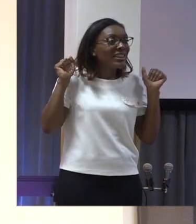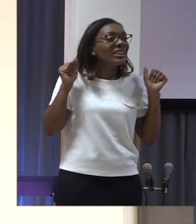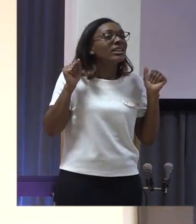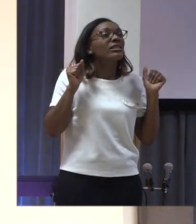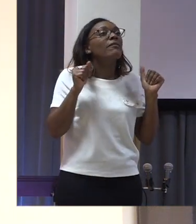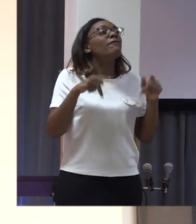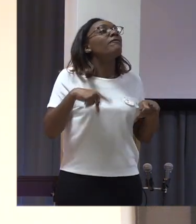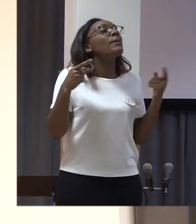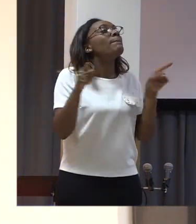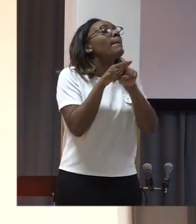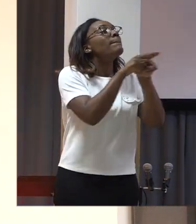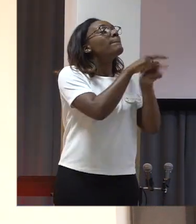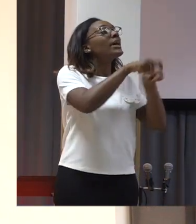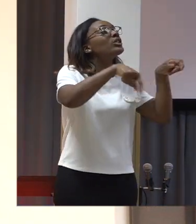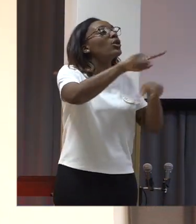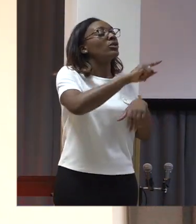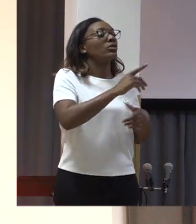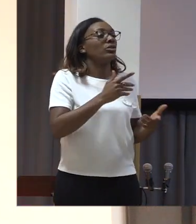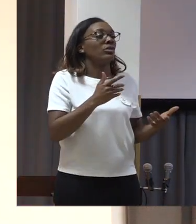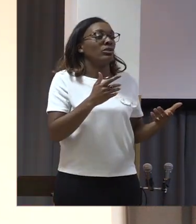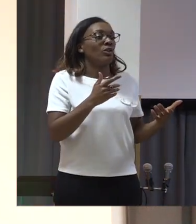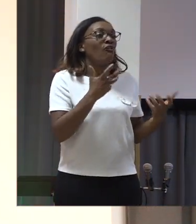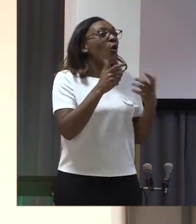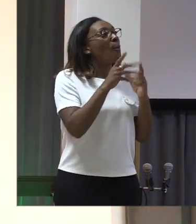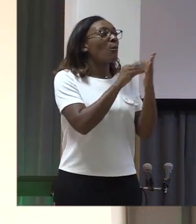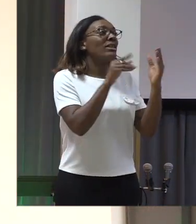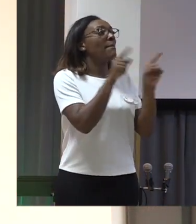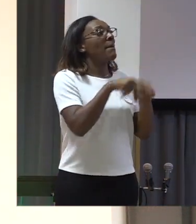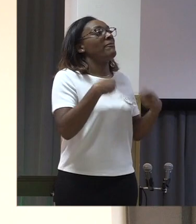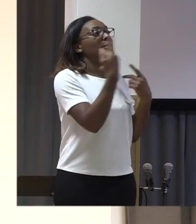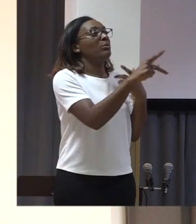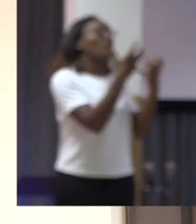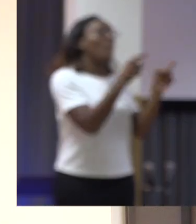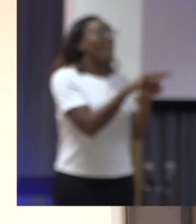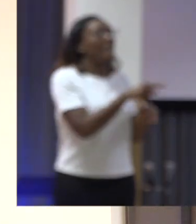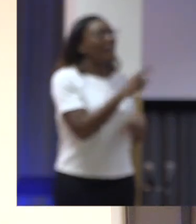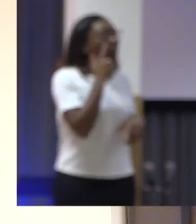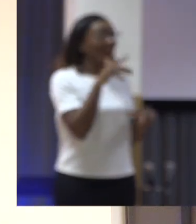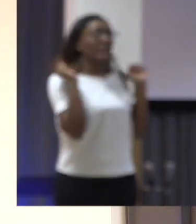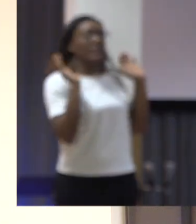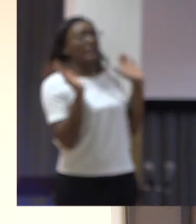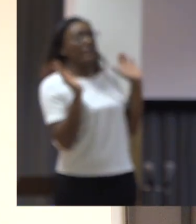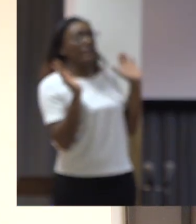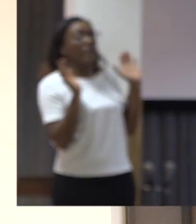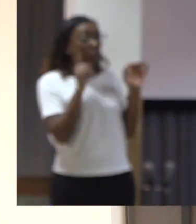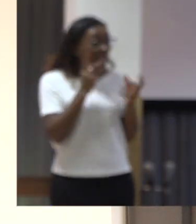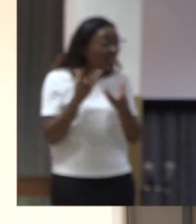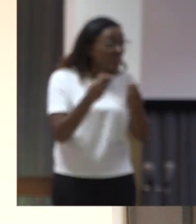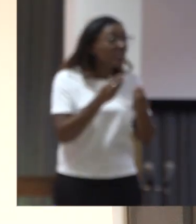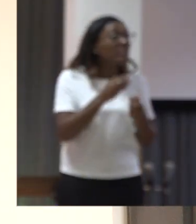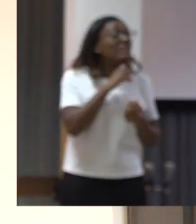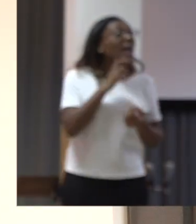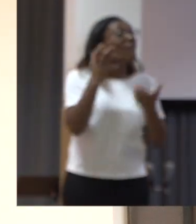autres, surtout ceux qui ne connaissent pas le Seigneur. Et là, je fais référence à Israël qui voulait être comme les autres